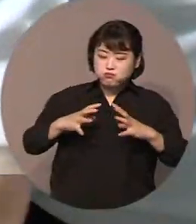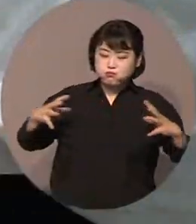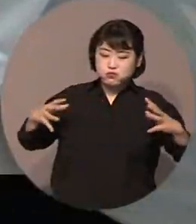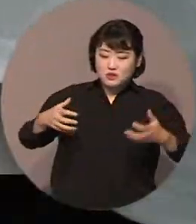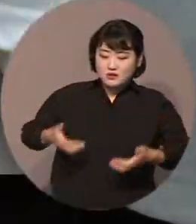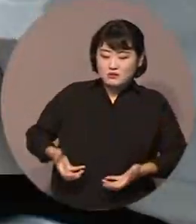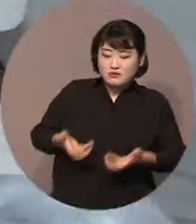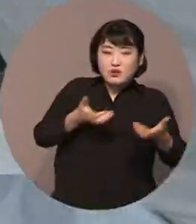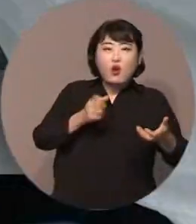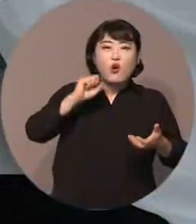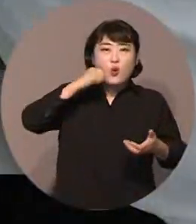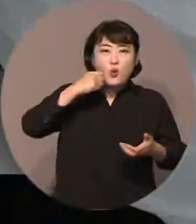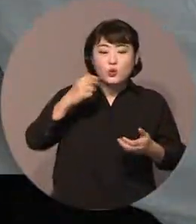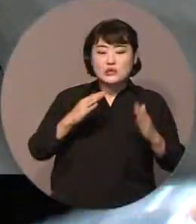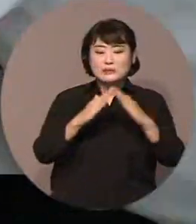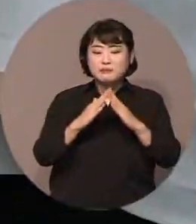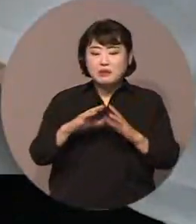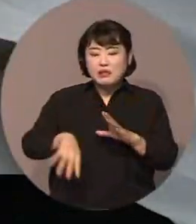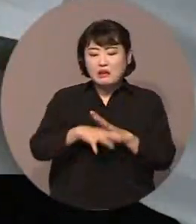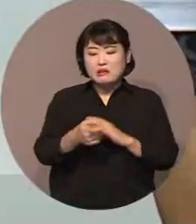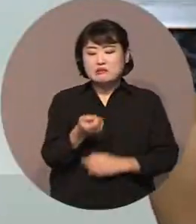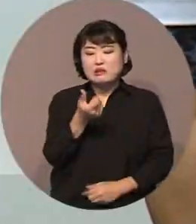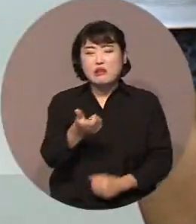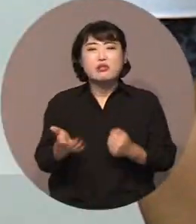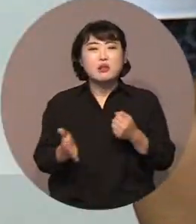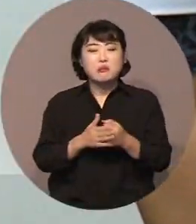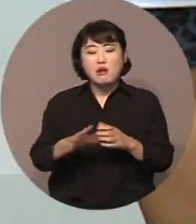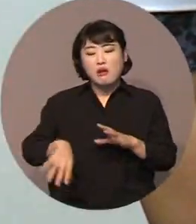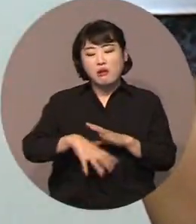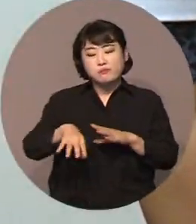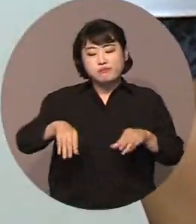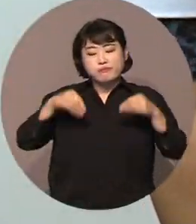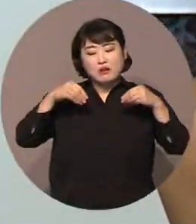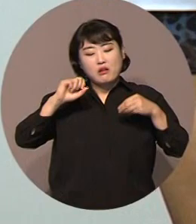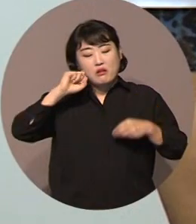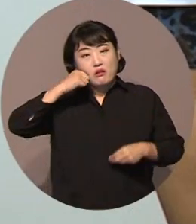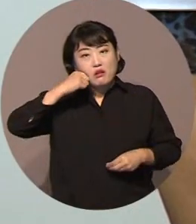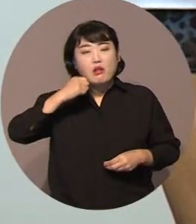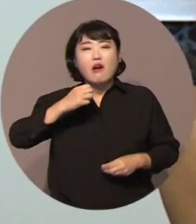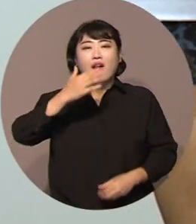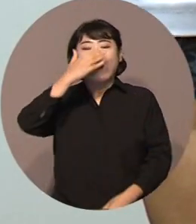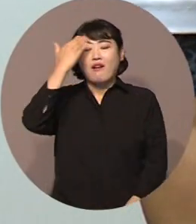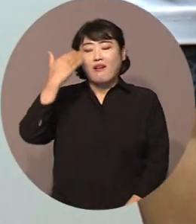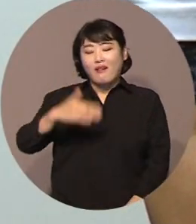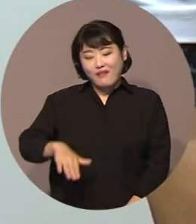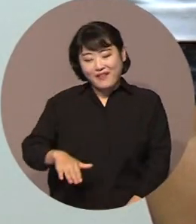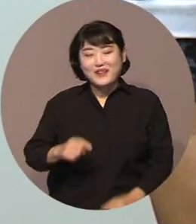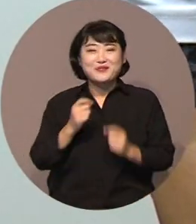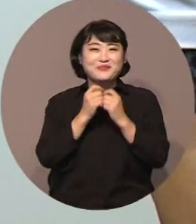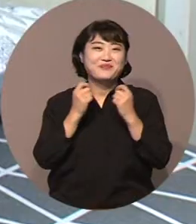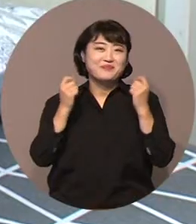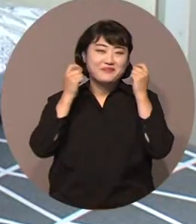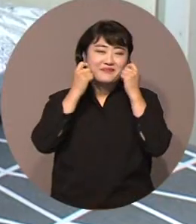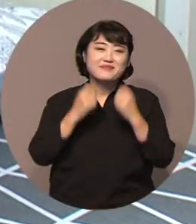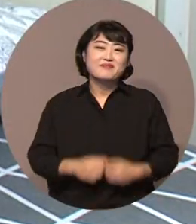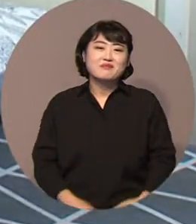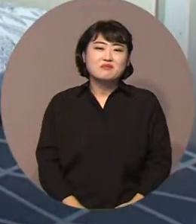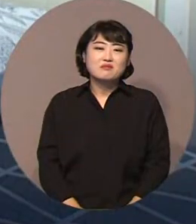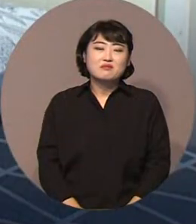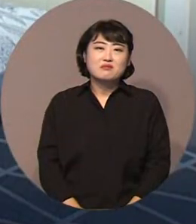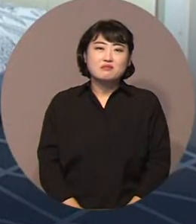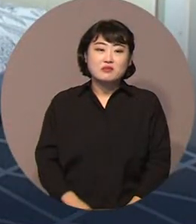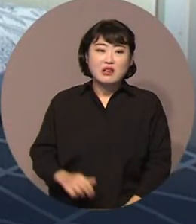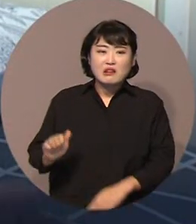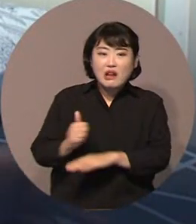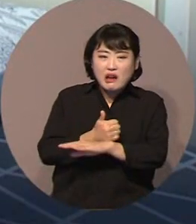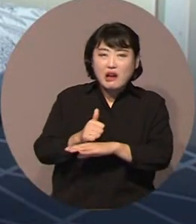있는 세탁기는 크기가 작아 이불 빨래가 힘들었는데 이제 한 시름 덜었다며 활짝 웃습니다. 다리도 막 저리고